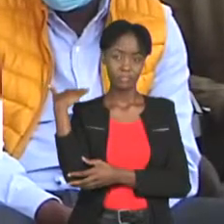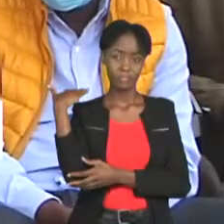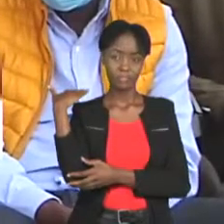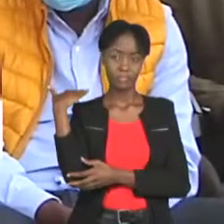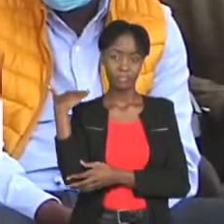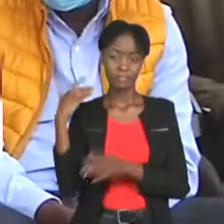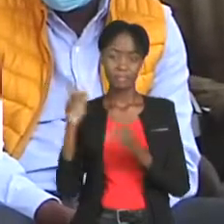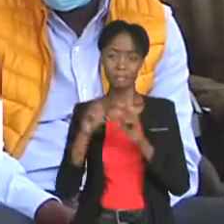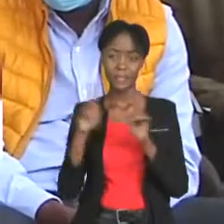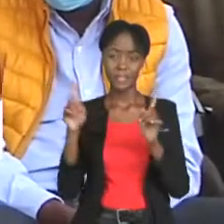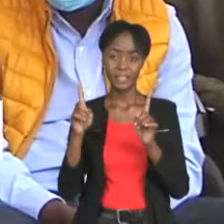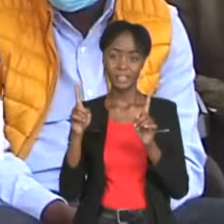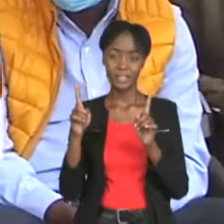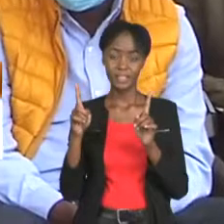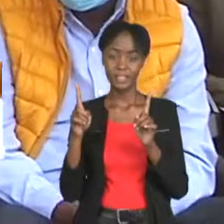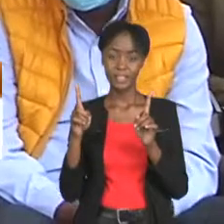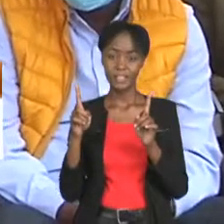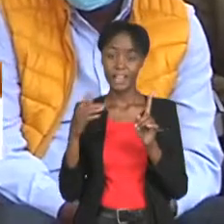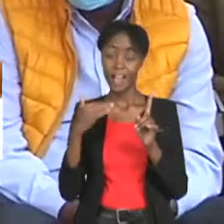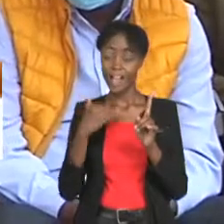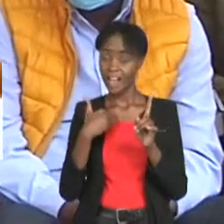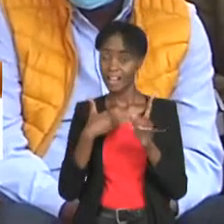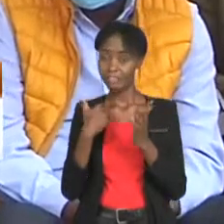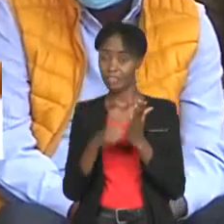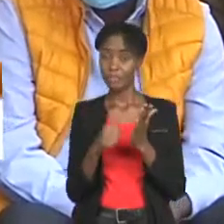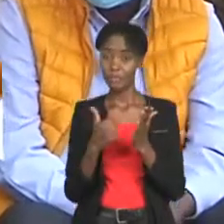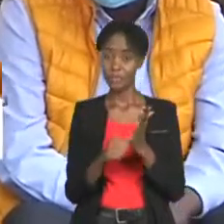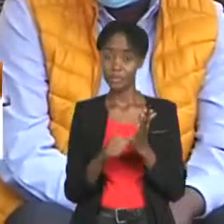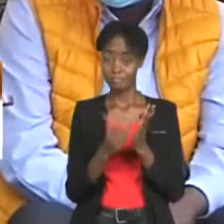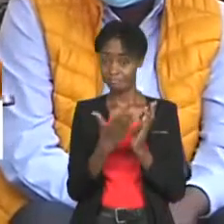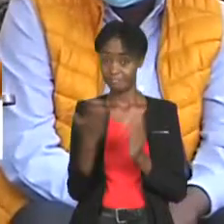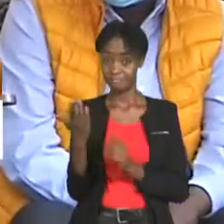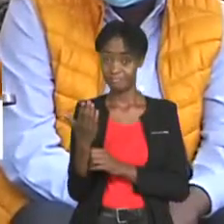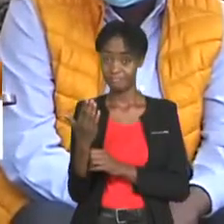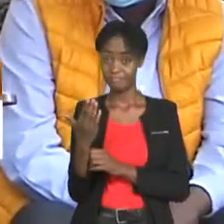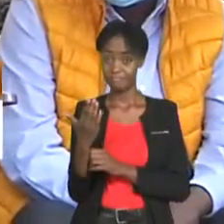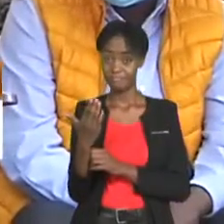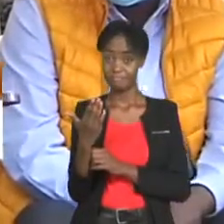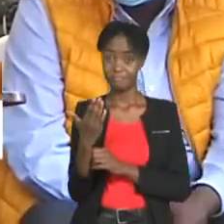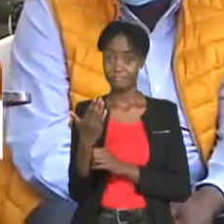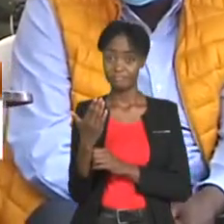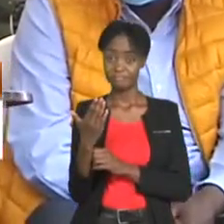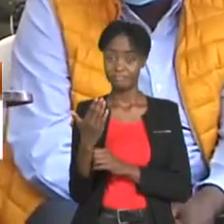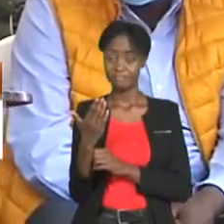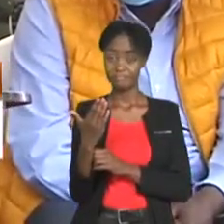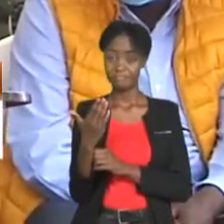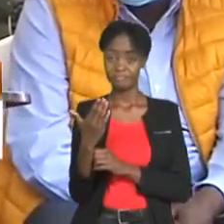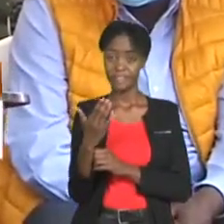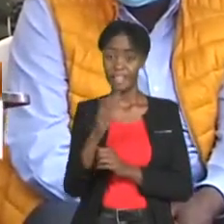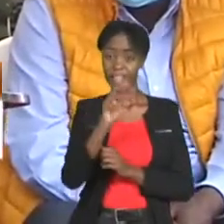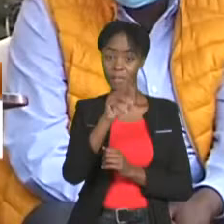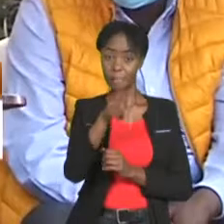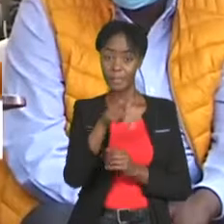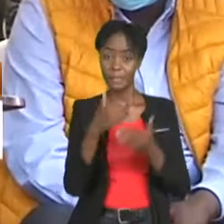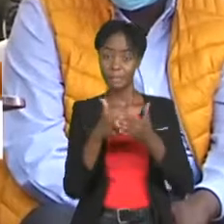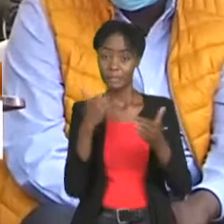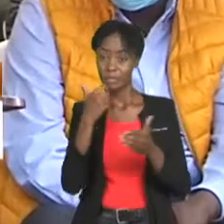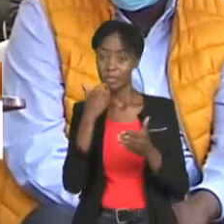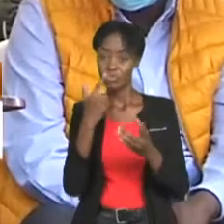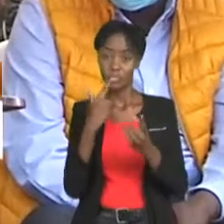Wacha niwaambie nyinyi shida tumeyapata. Kwa hiyo nilisikia mzee, nafikiri ni mbunge wenu wa Mashinani alizungumza habari ya shamba